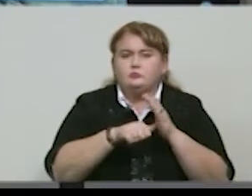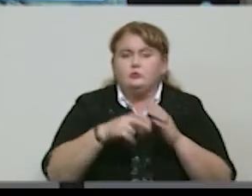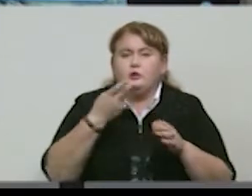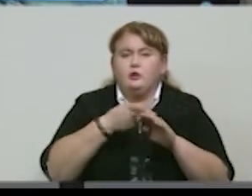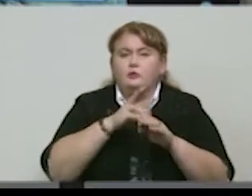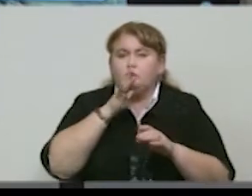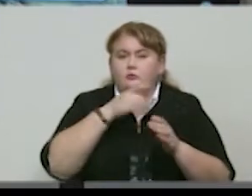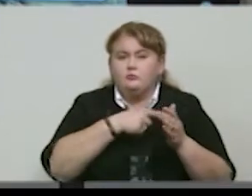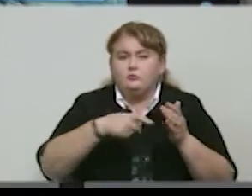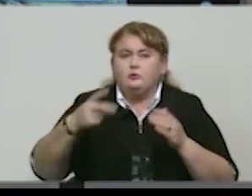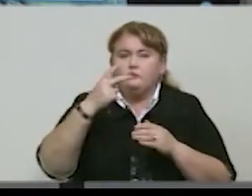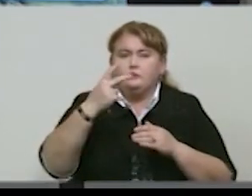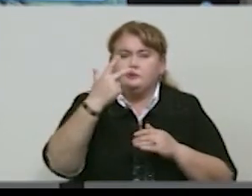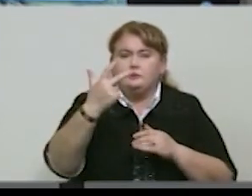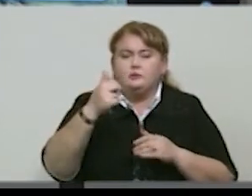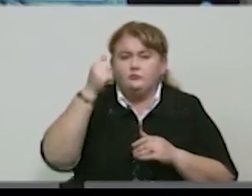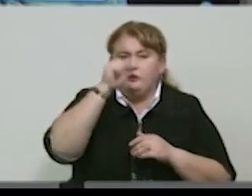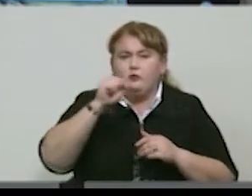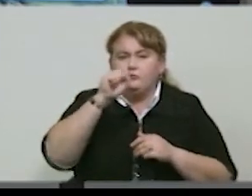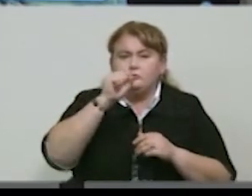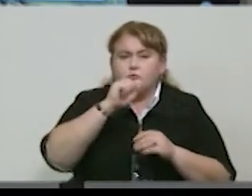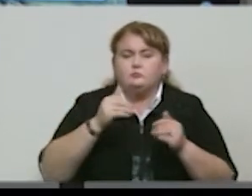этот же период, 23 августа,